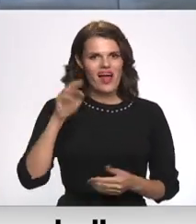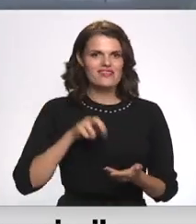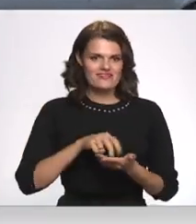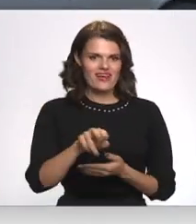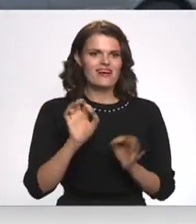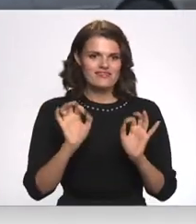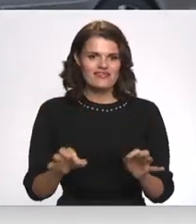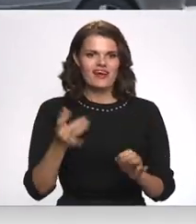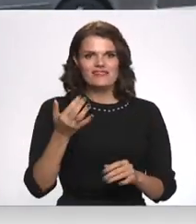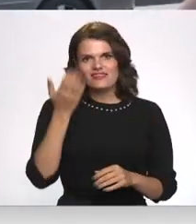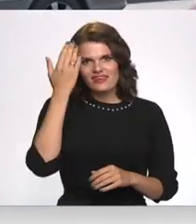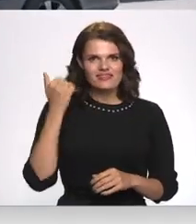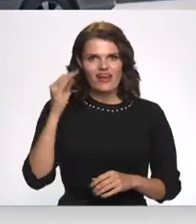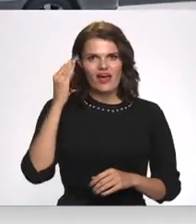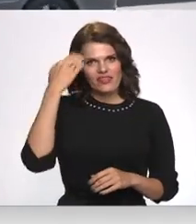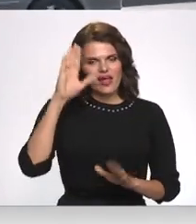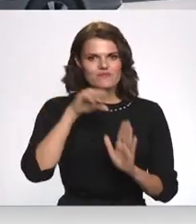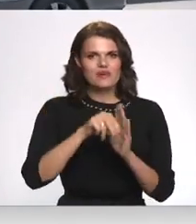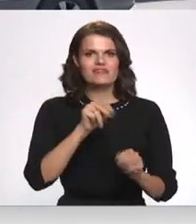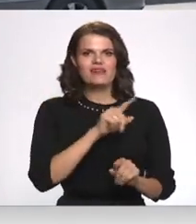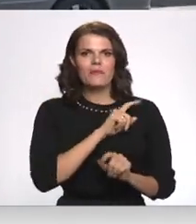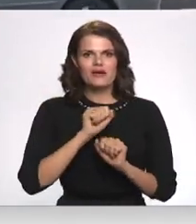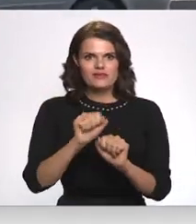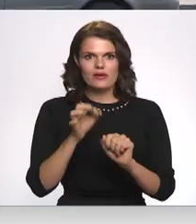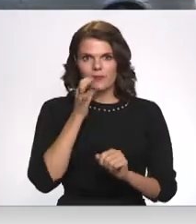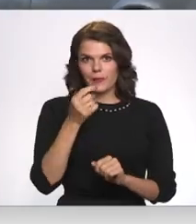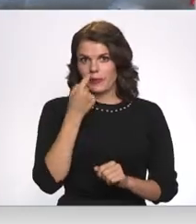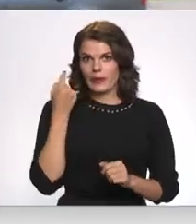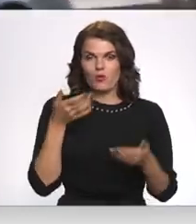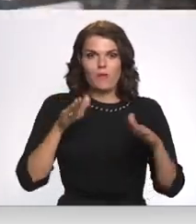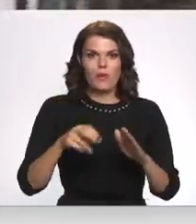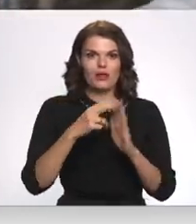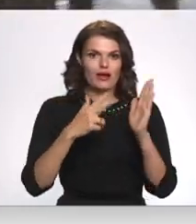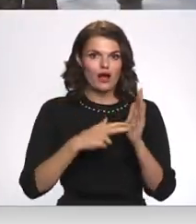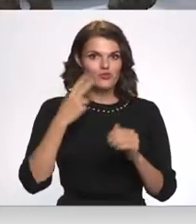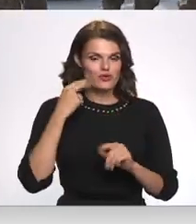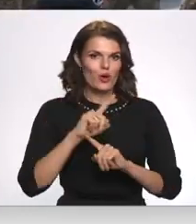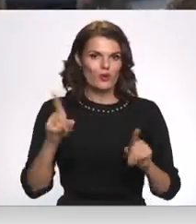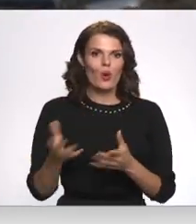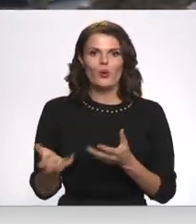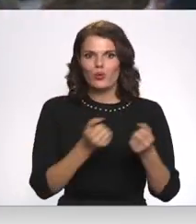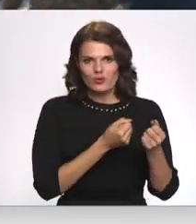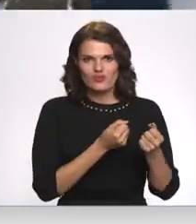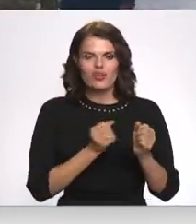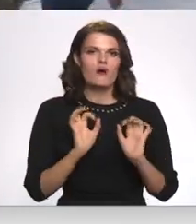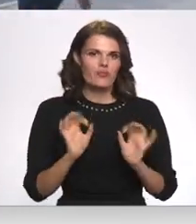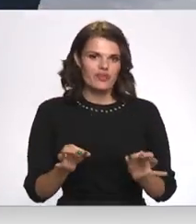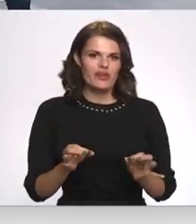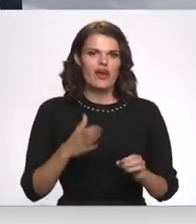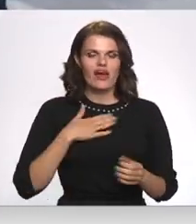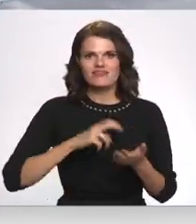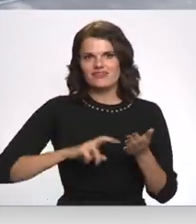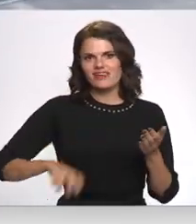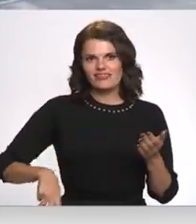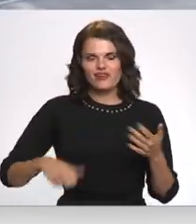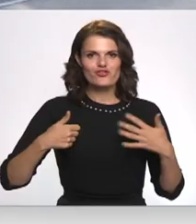jā. Cik sen viņš ir Zemessardzē? Nu, viņš ir, tikko palika 18 gadi, tā viņu uzņēma. Jā, es